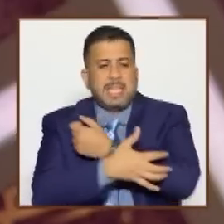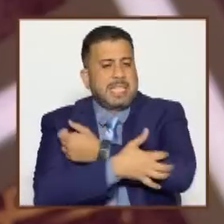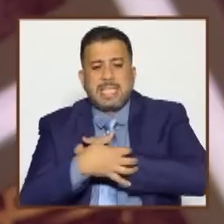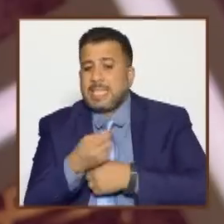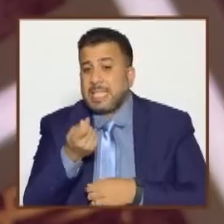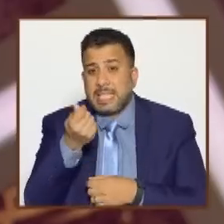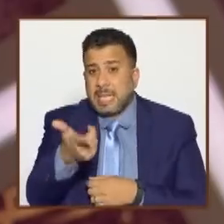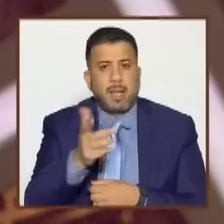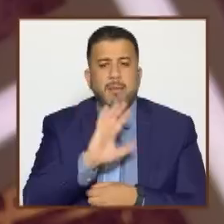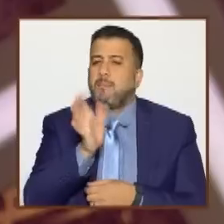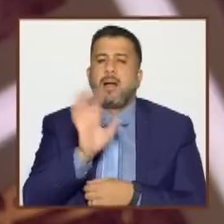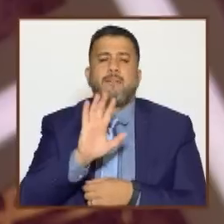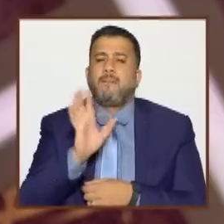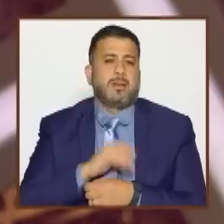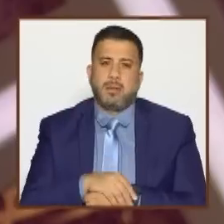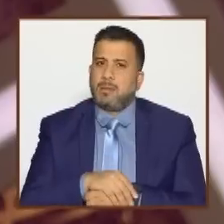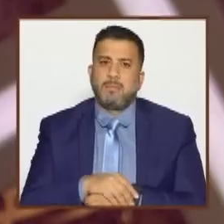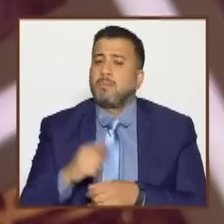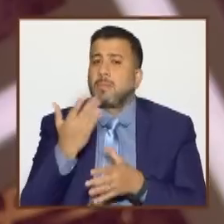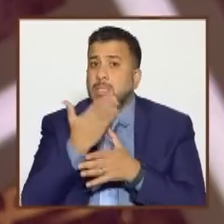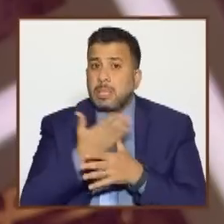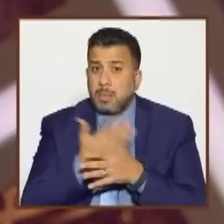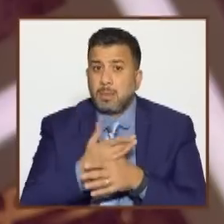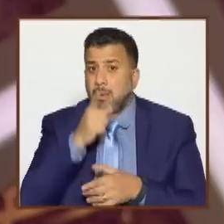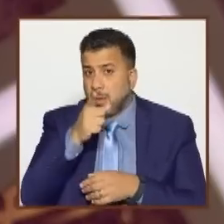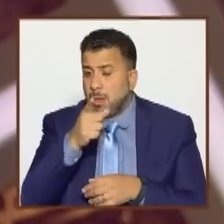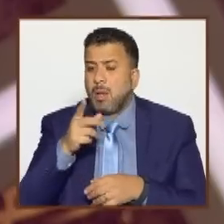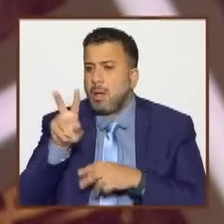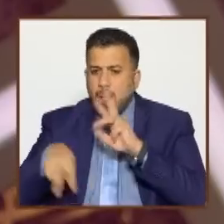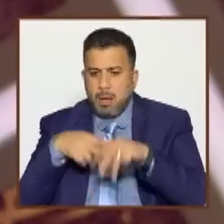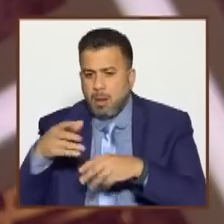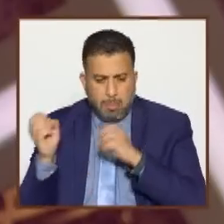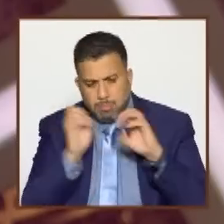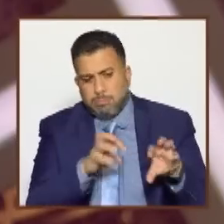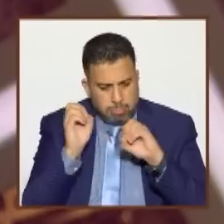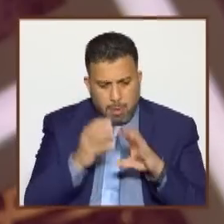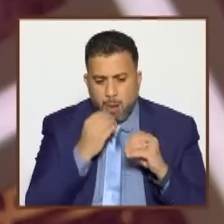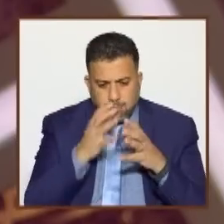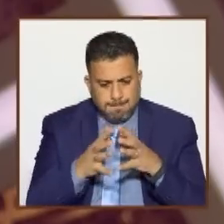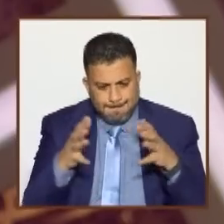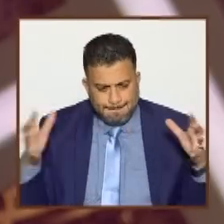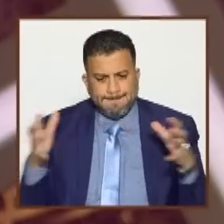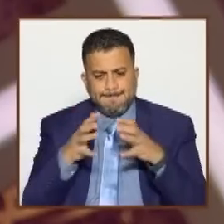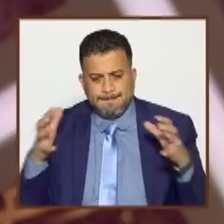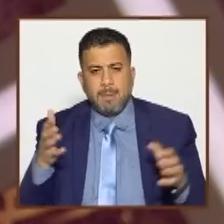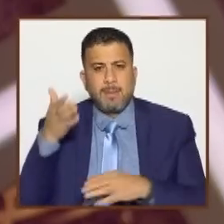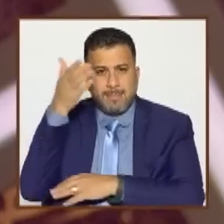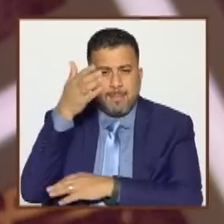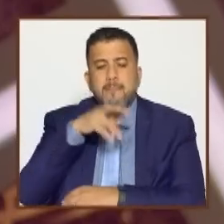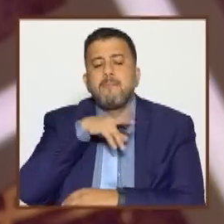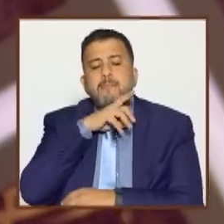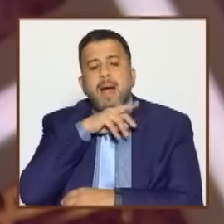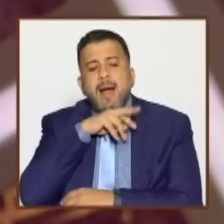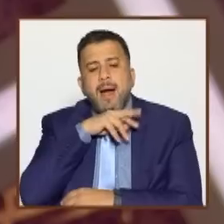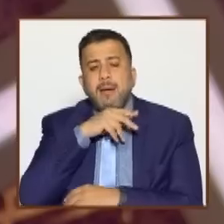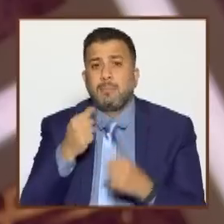أم محمد، ما في زكاة. فالراجح من قولي أهل العلم، وقد دل على ذلك الحديث الثابت عن النبي عليه الصلاة